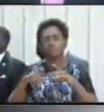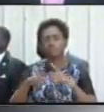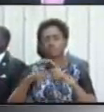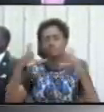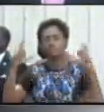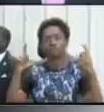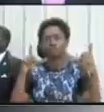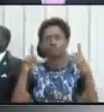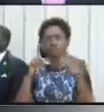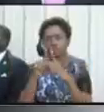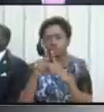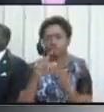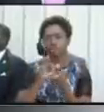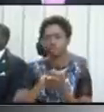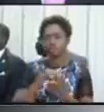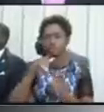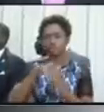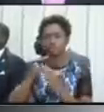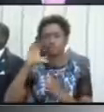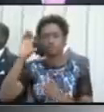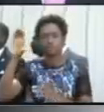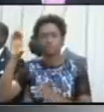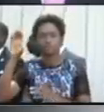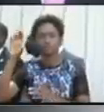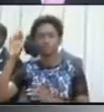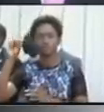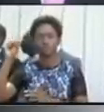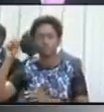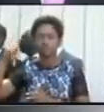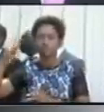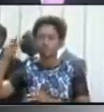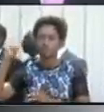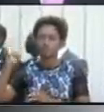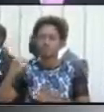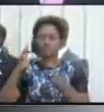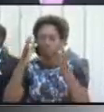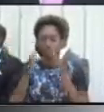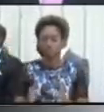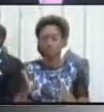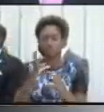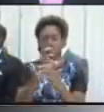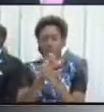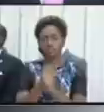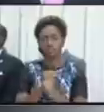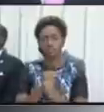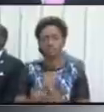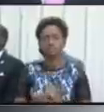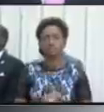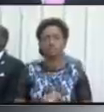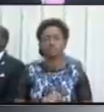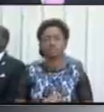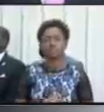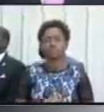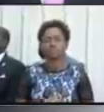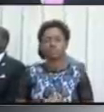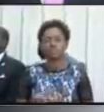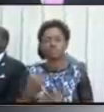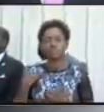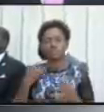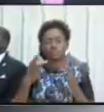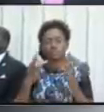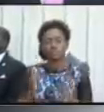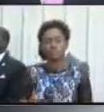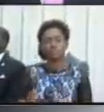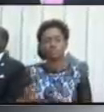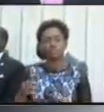était fait hier soir. Et il y a des décisions que nous prenons. Il y a des décisions